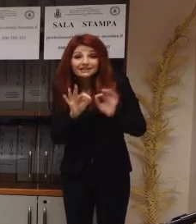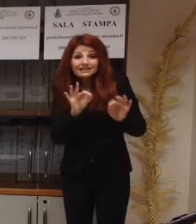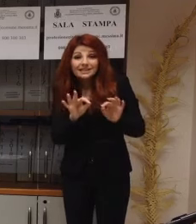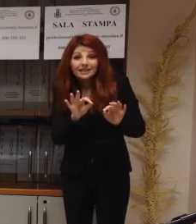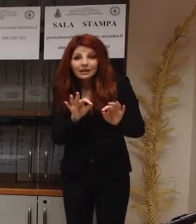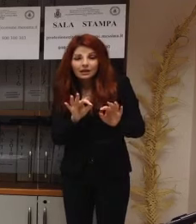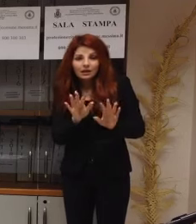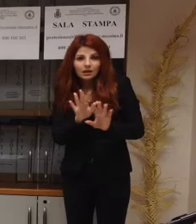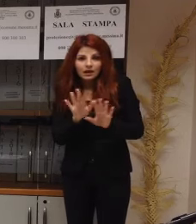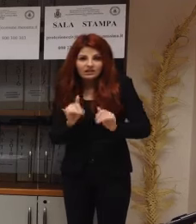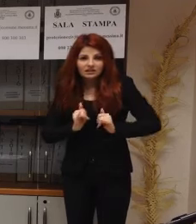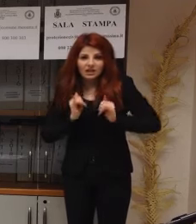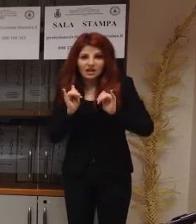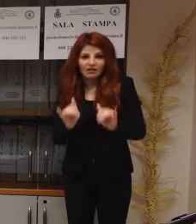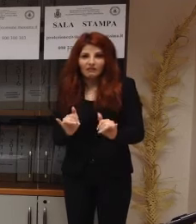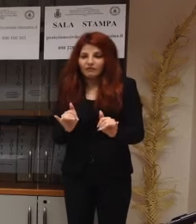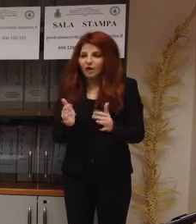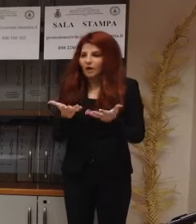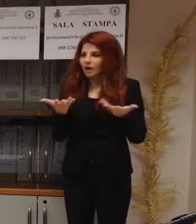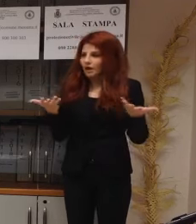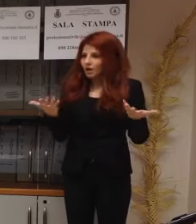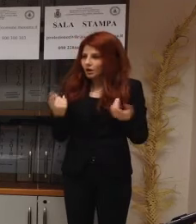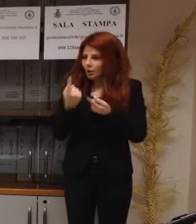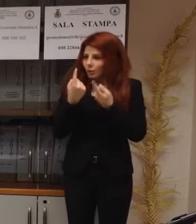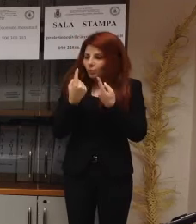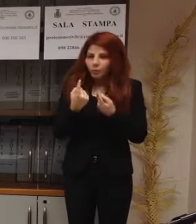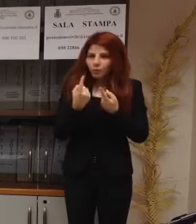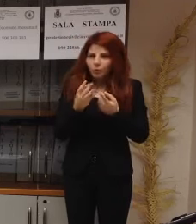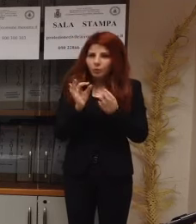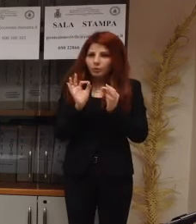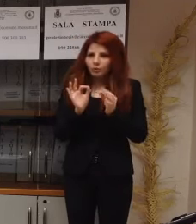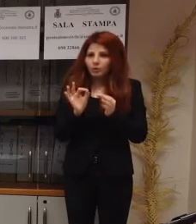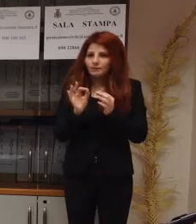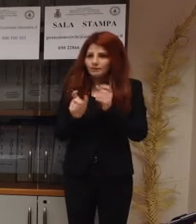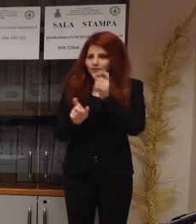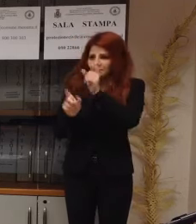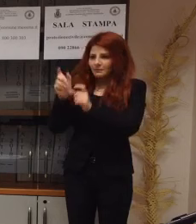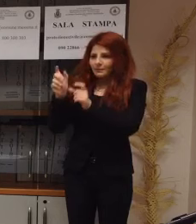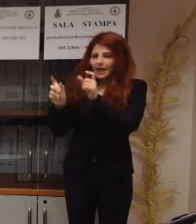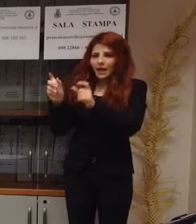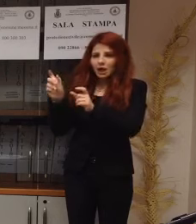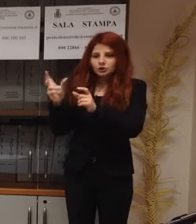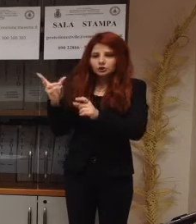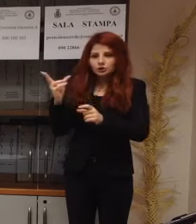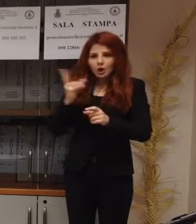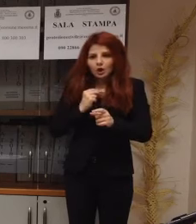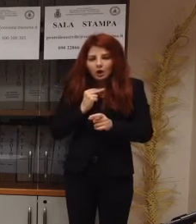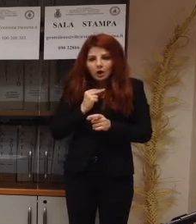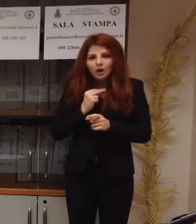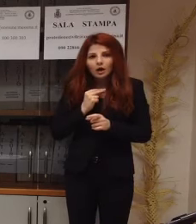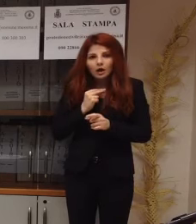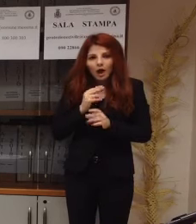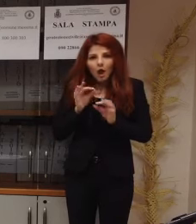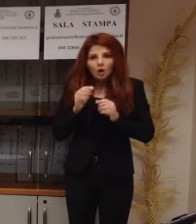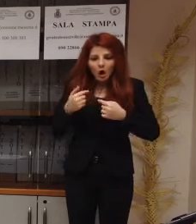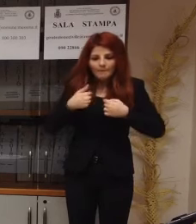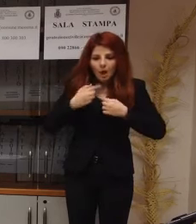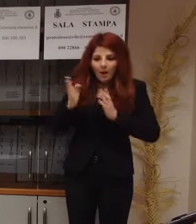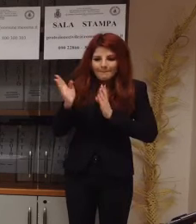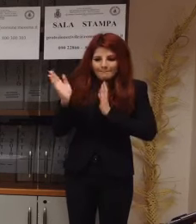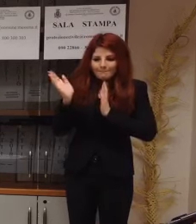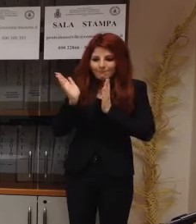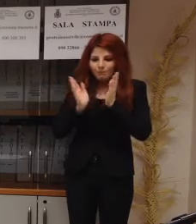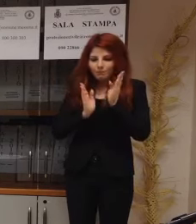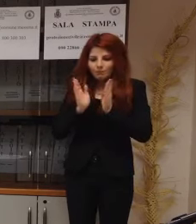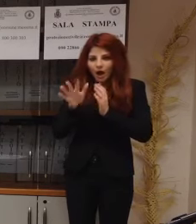che era quello quasi di tenermi o di immaginarmi o rappresentarmi come quasi tollerante nei